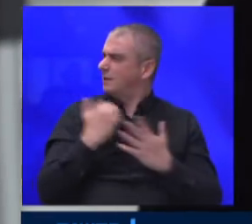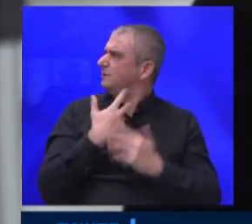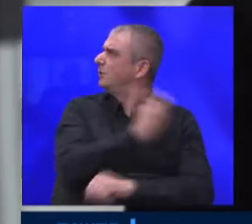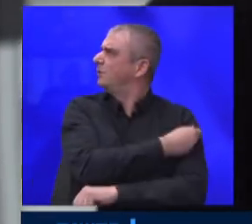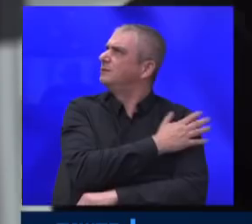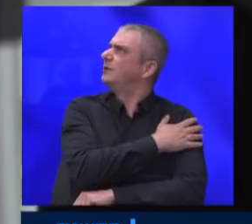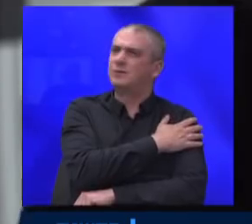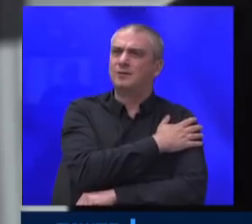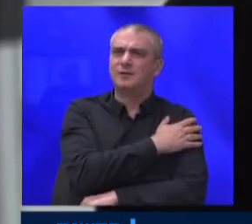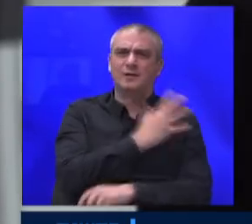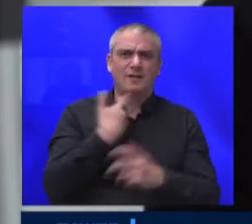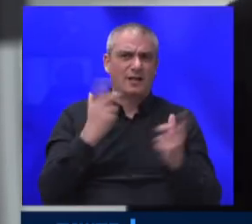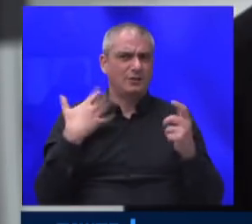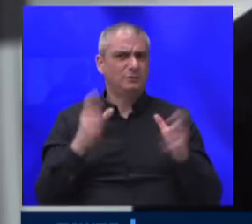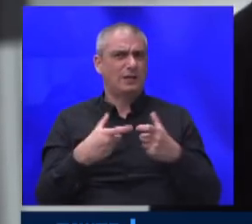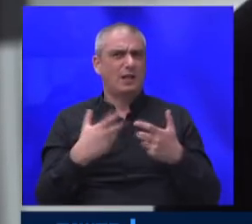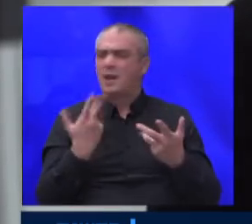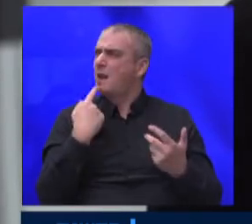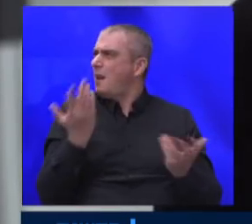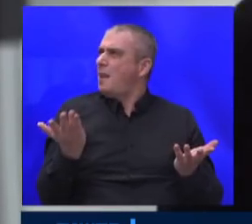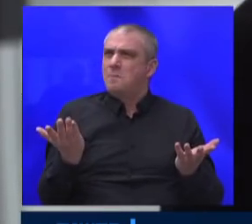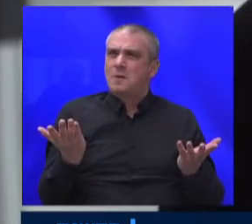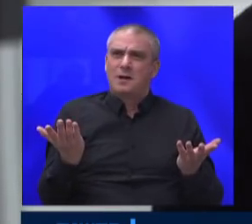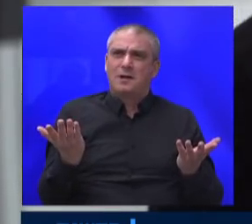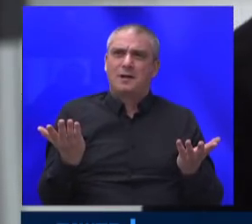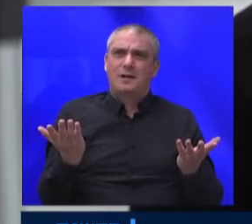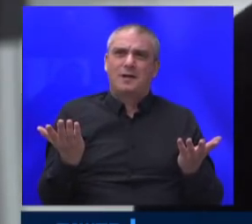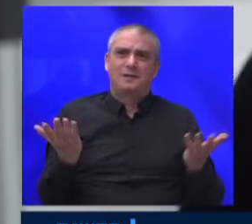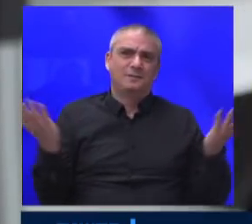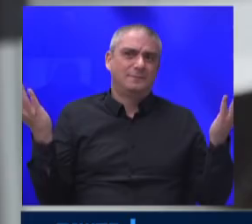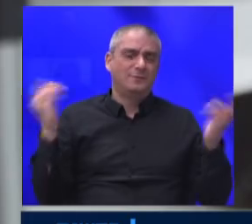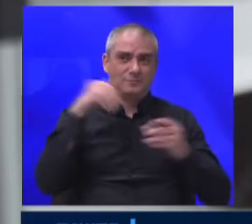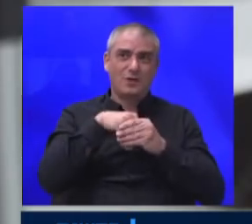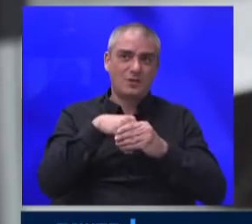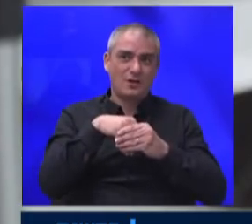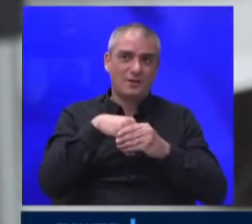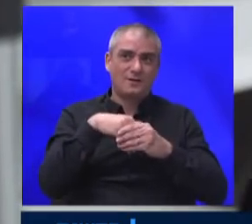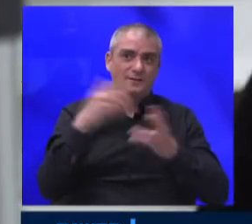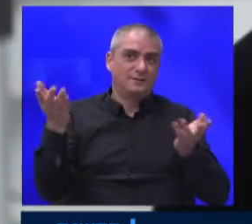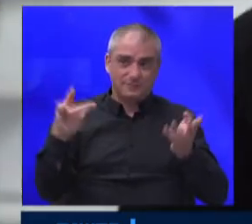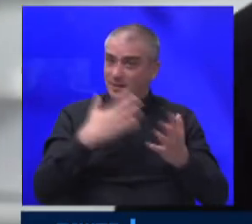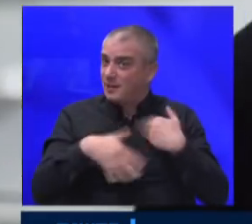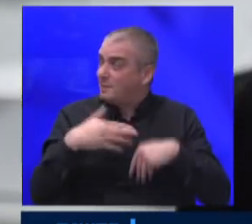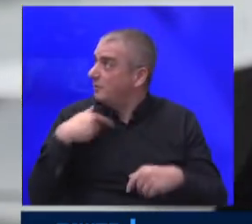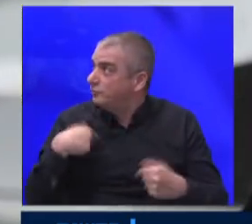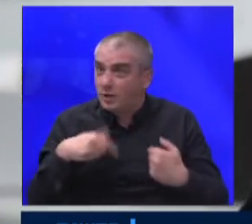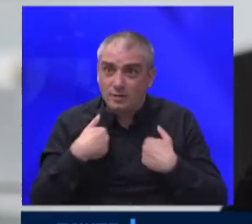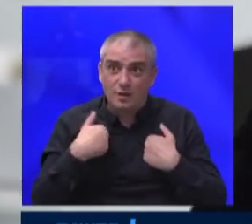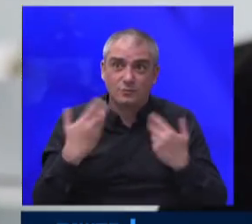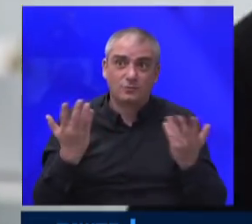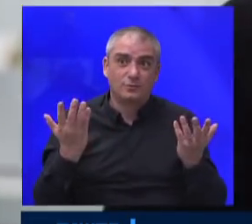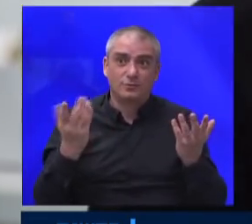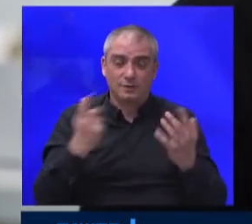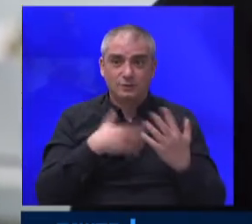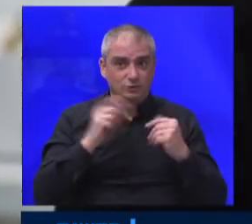בסגר. למה הוא אומר את זה? בתוך זה אנחנו, זה נחמד מוני שאנחנו, זה נחמד. אתה יודע, יש לנו